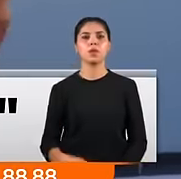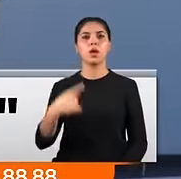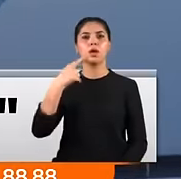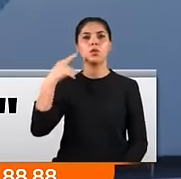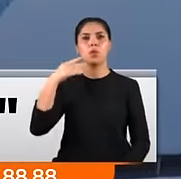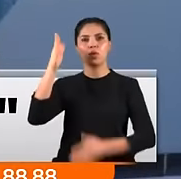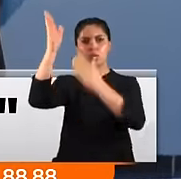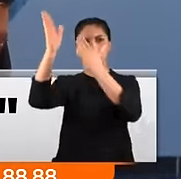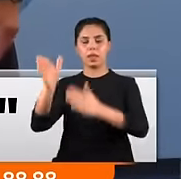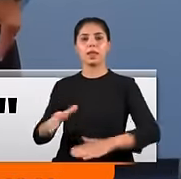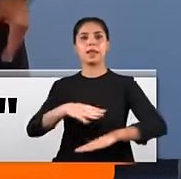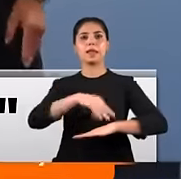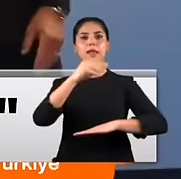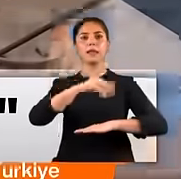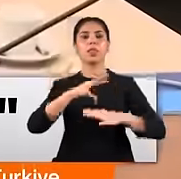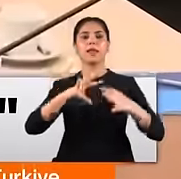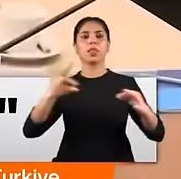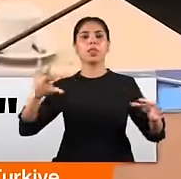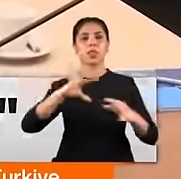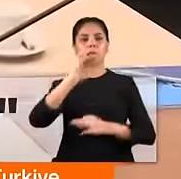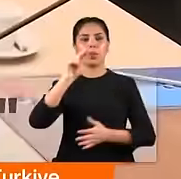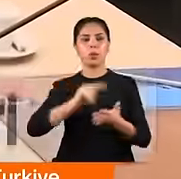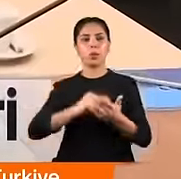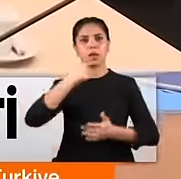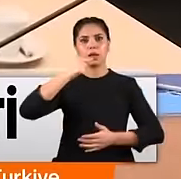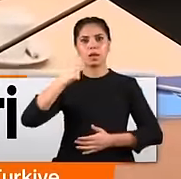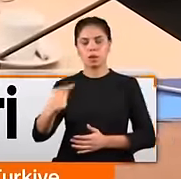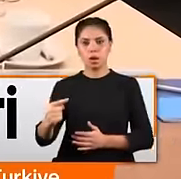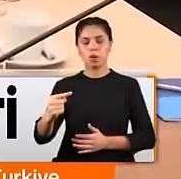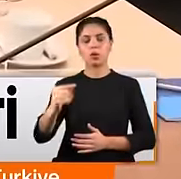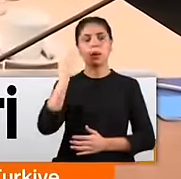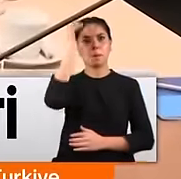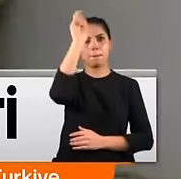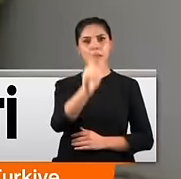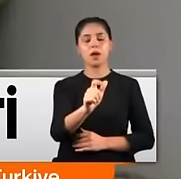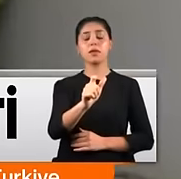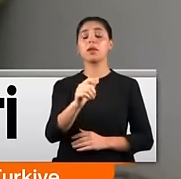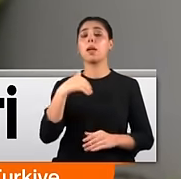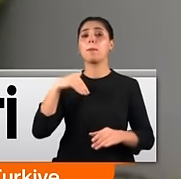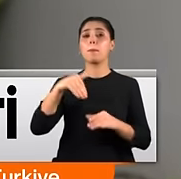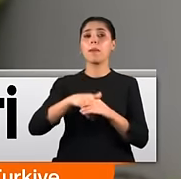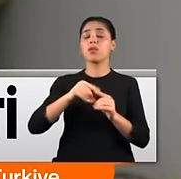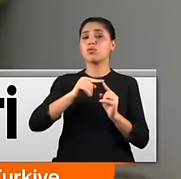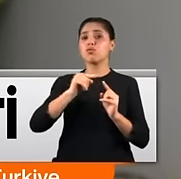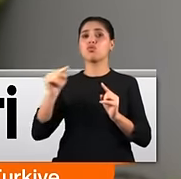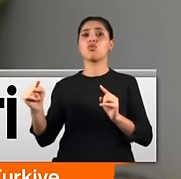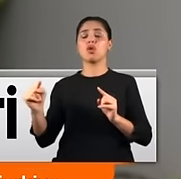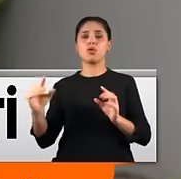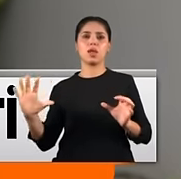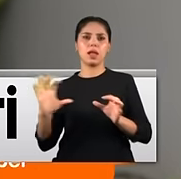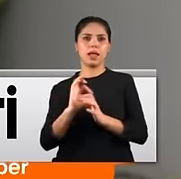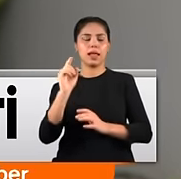Cumhurbaşkanı İsveç'in NATO üyeliğini gündeme getiren Biden'a bir kez daha parlamento sürecini hatırlattı. Kendilerine İsveç konusunda